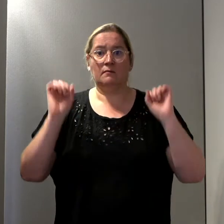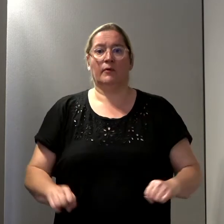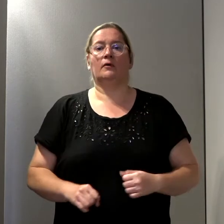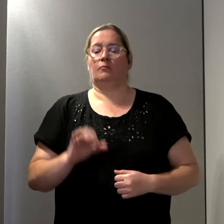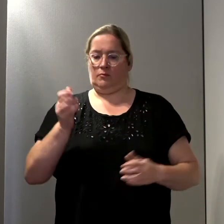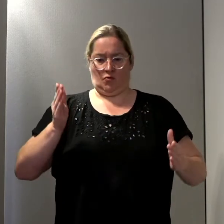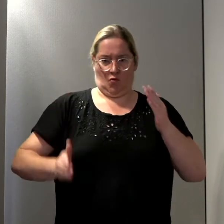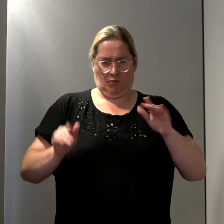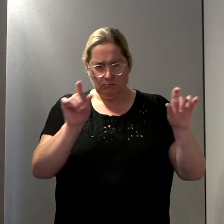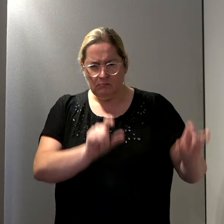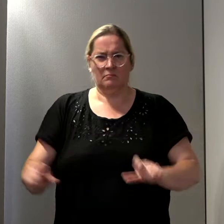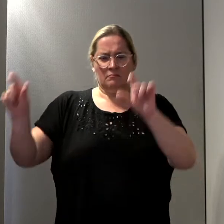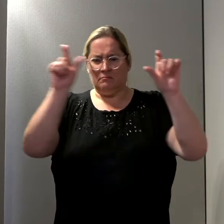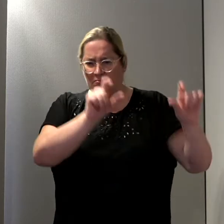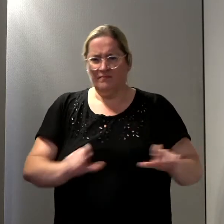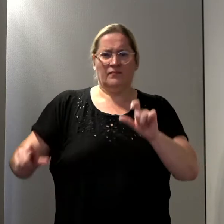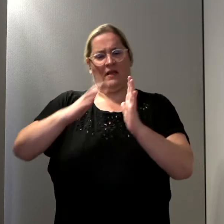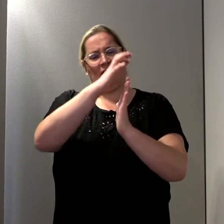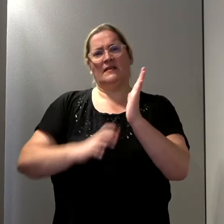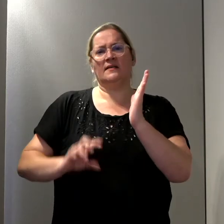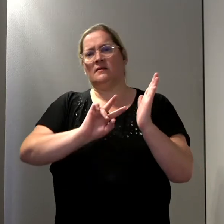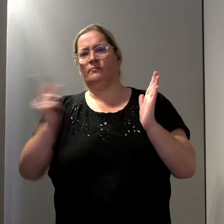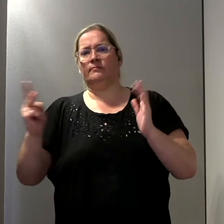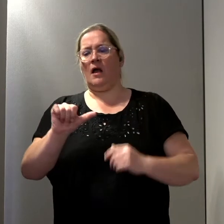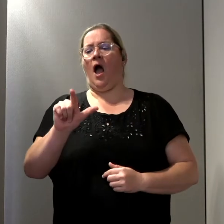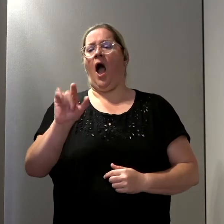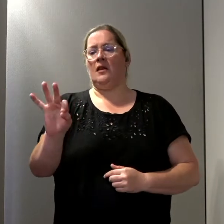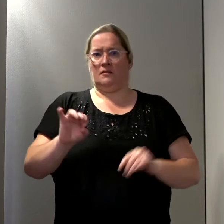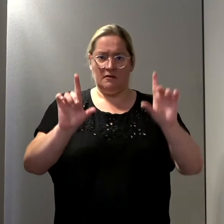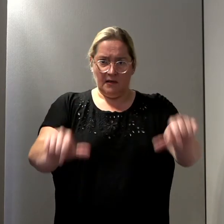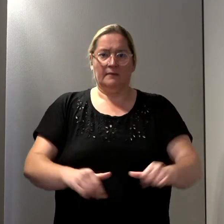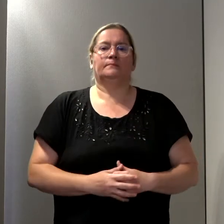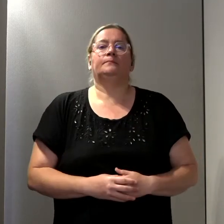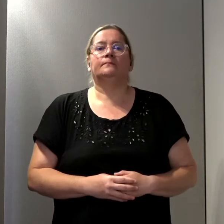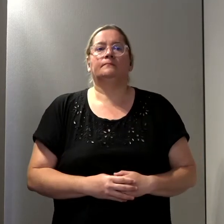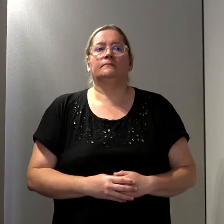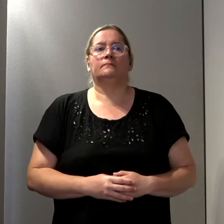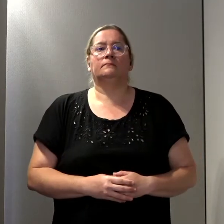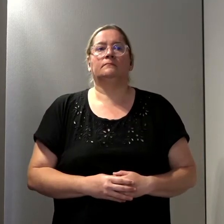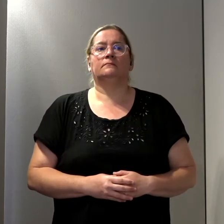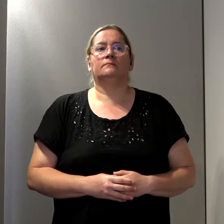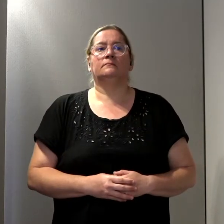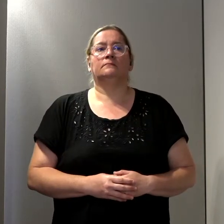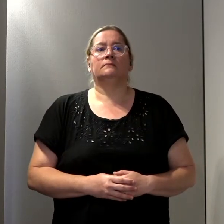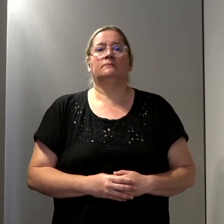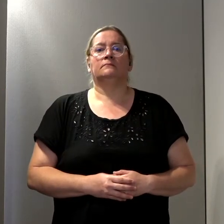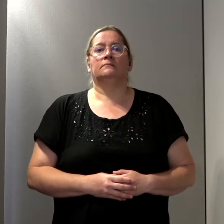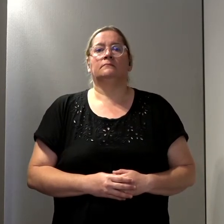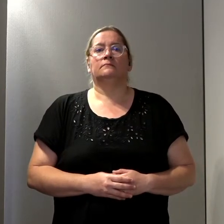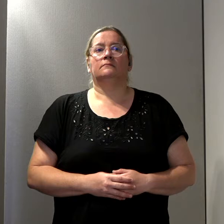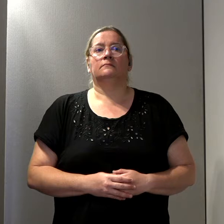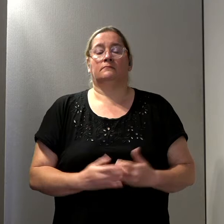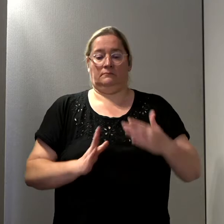pour vérifier la présence d'un texte alternatif. Donc, c'est un